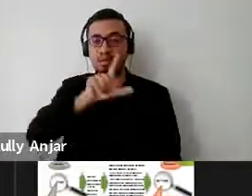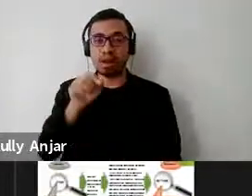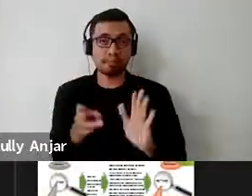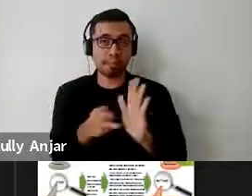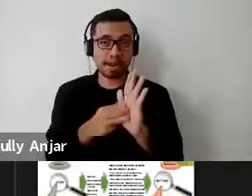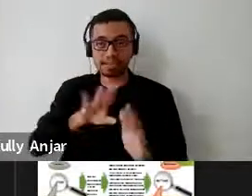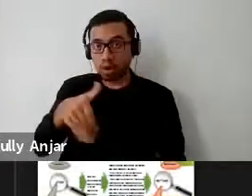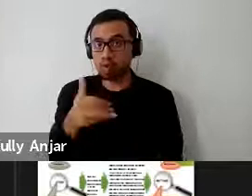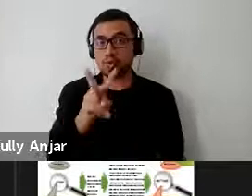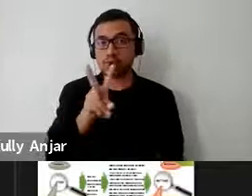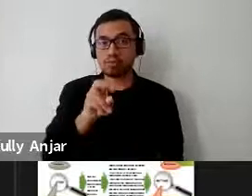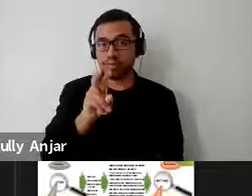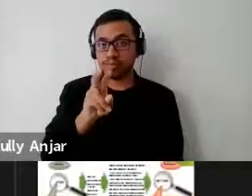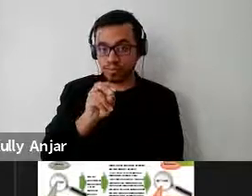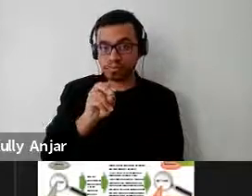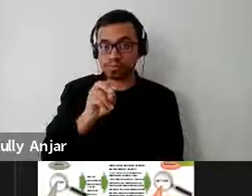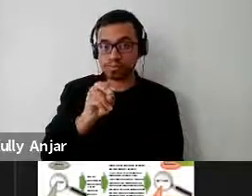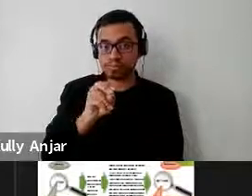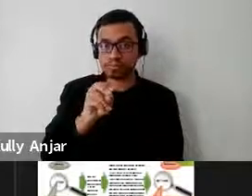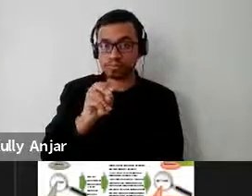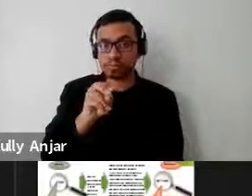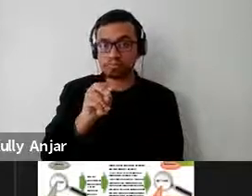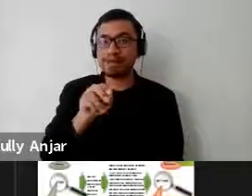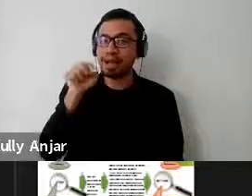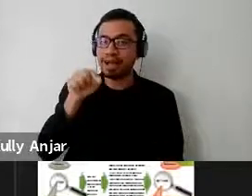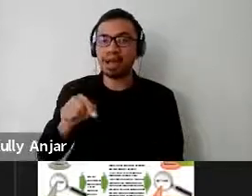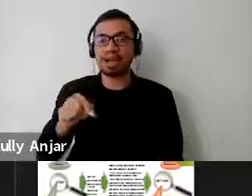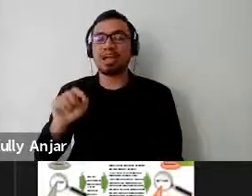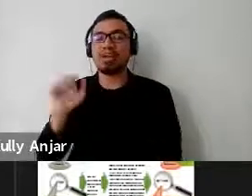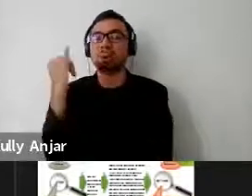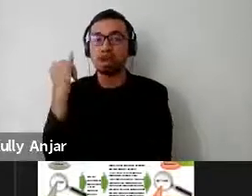2020, kontraksinya yang terhebat adalah di Jogja.